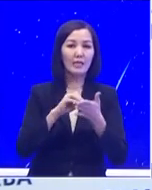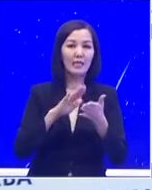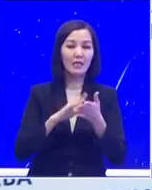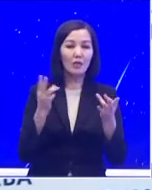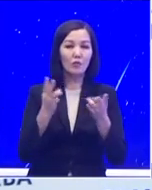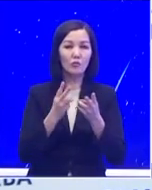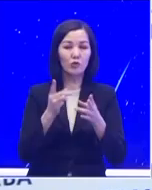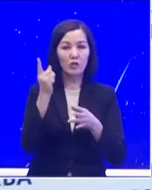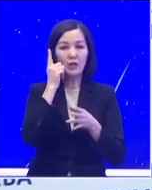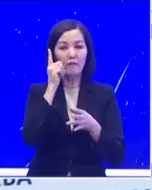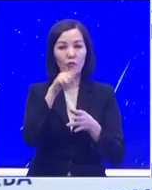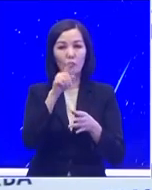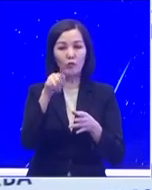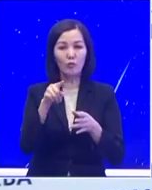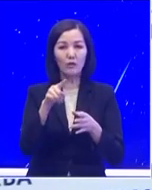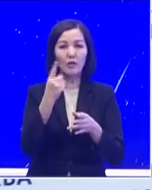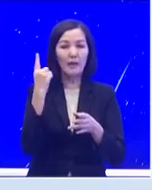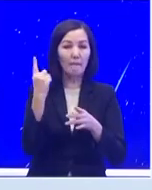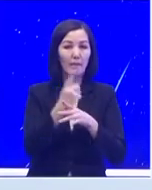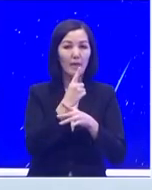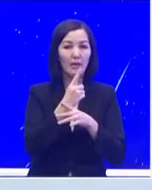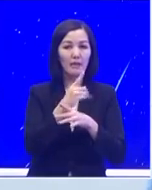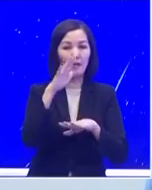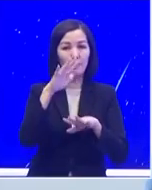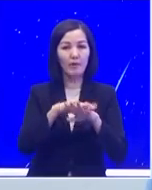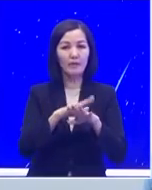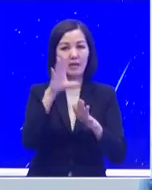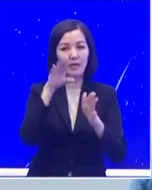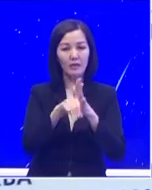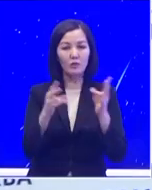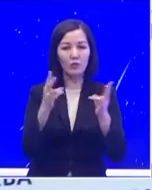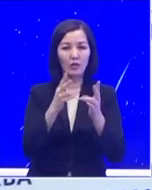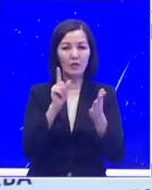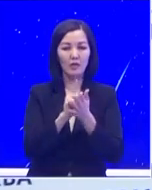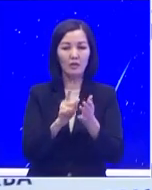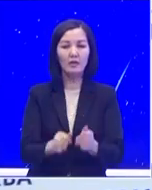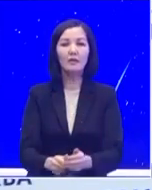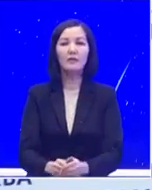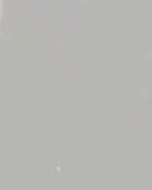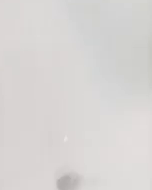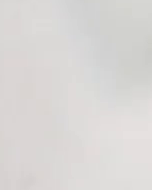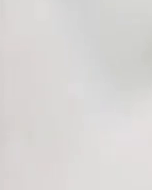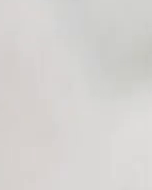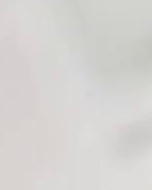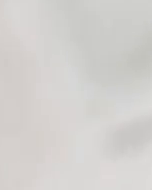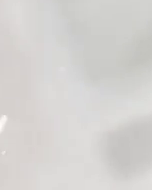үшін телефон номеріңізді бір рез база мобильных граждан дейді ғой, соған міндетті түрде тіркелуіңіз керек.